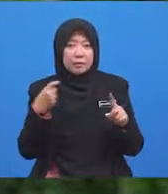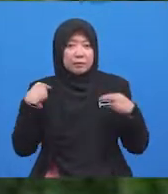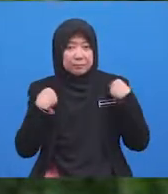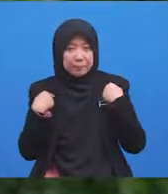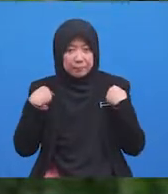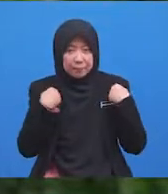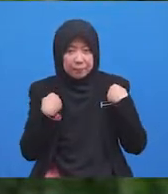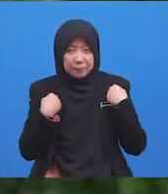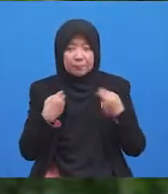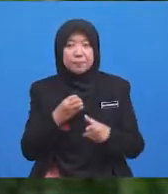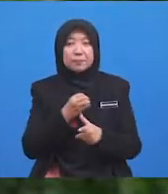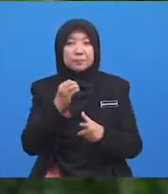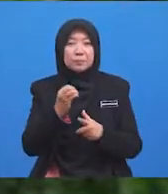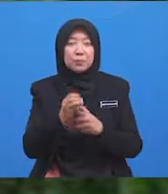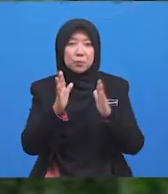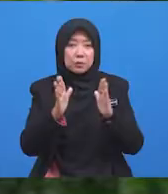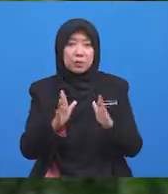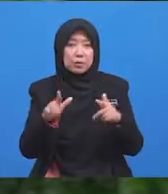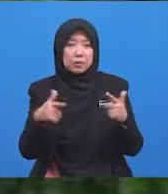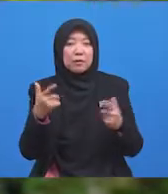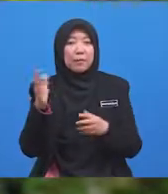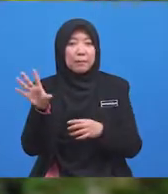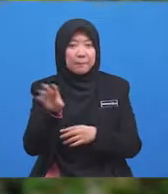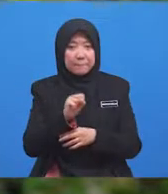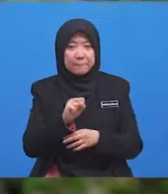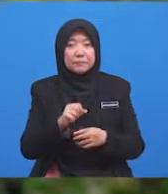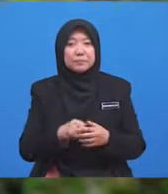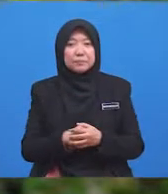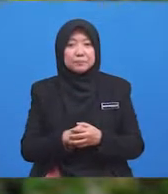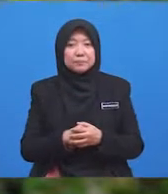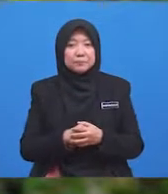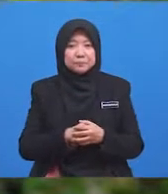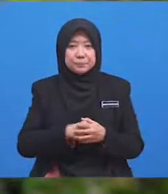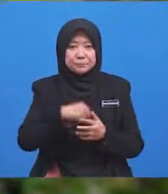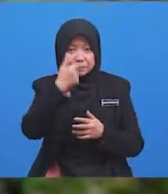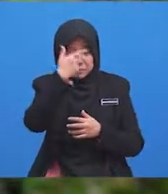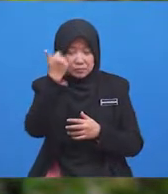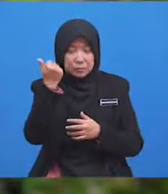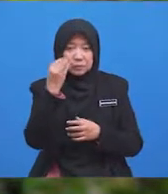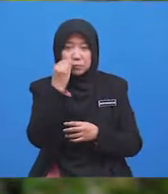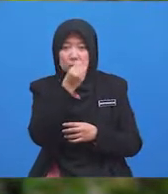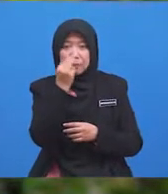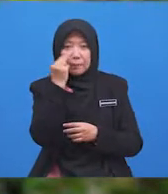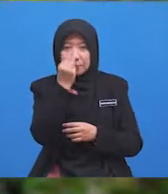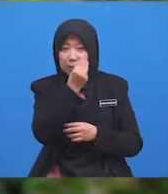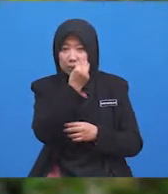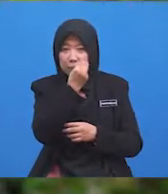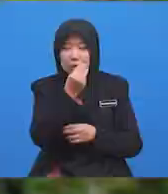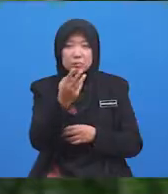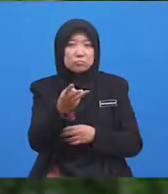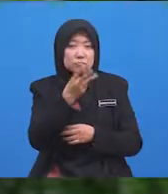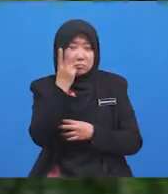ataupun dipetik oleh tangan manusia ini kerana bunga mawar mempunyai aroma